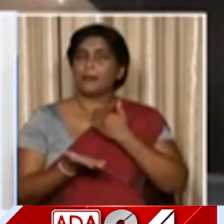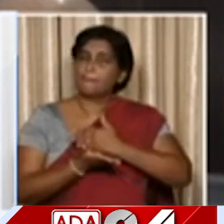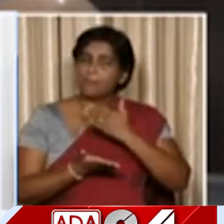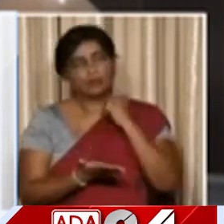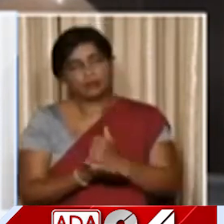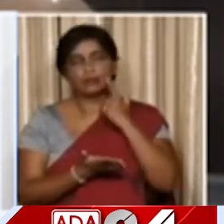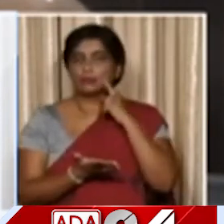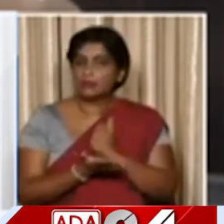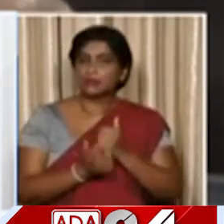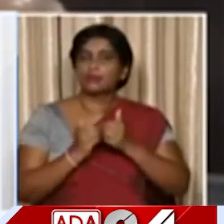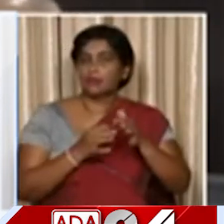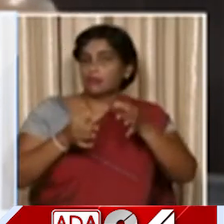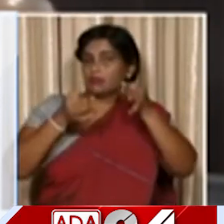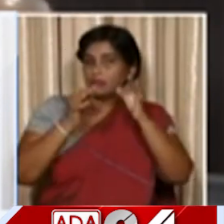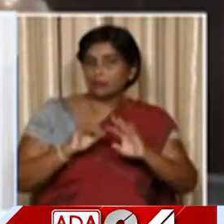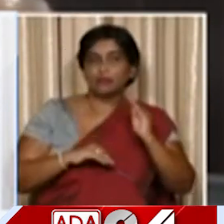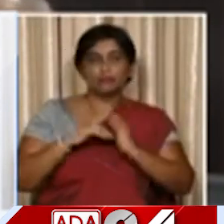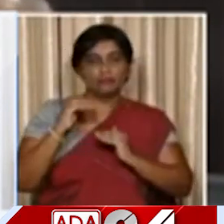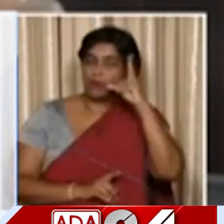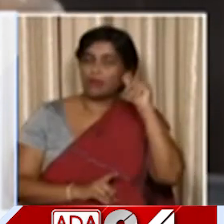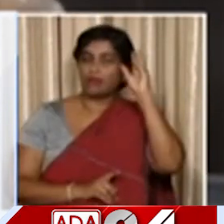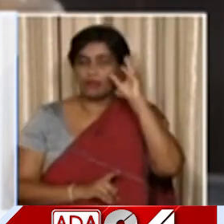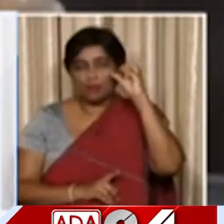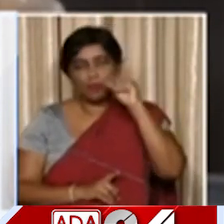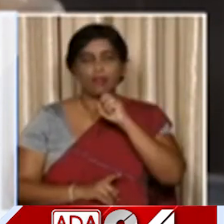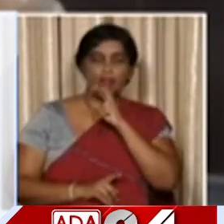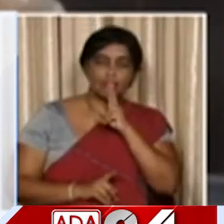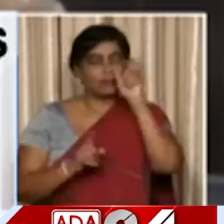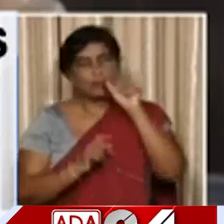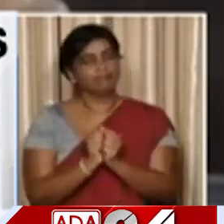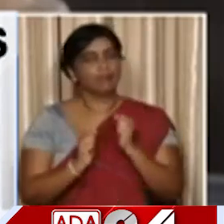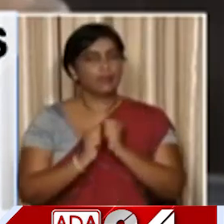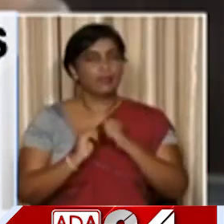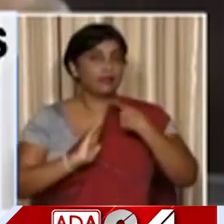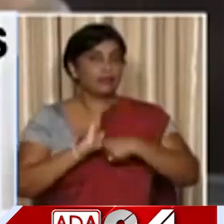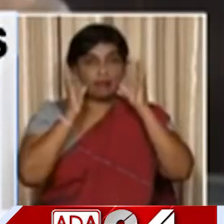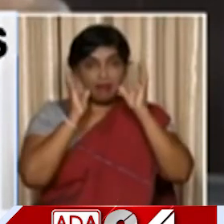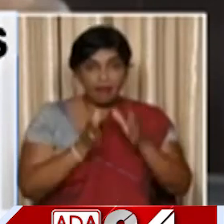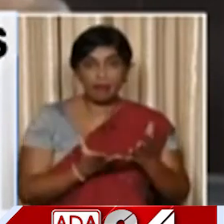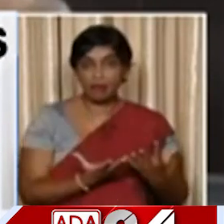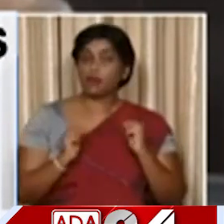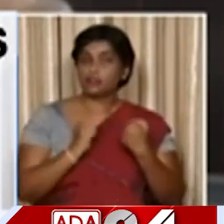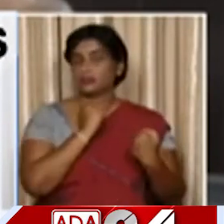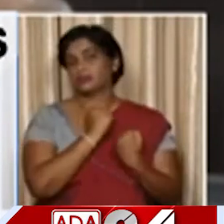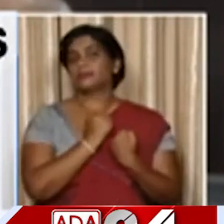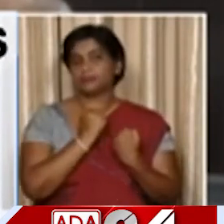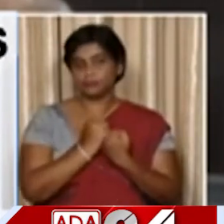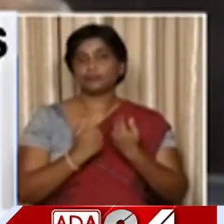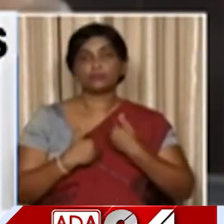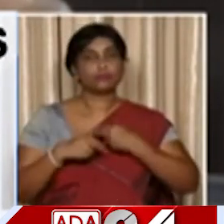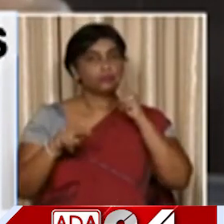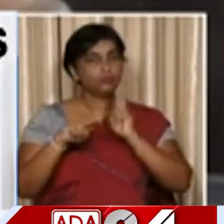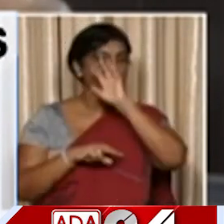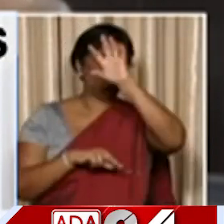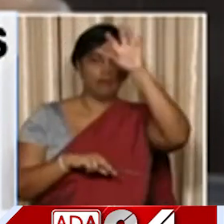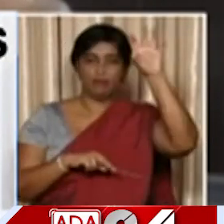දුෂ්කර මැද්දේ විධිමත් හා ක්‍රමවත් සැලැස්මක් යටතේ වැඩ කරන්න පටන් ගත්තා රට මුදවා ගන්න වේර දැරුවා අපේ මිත්‍ර